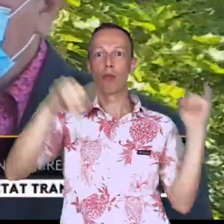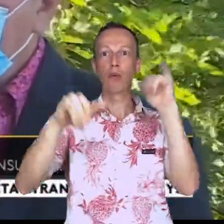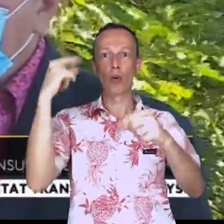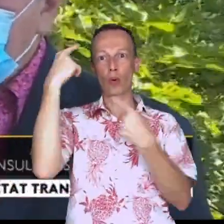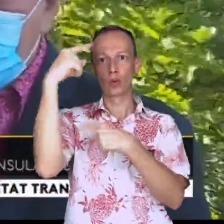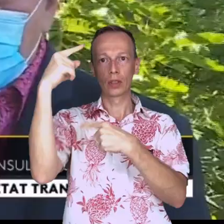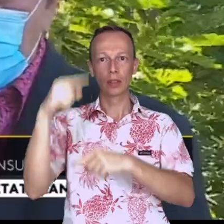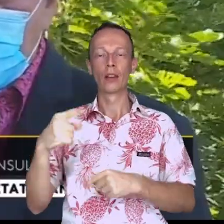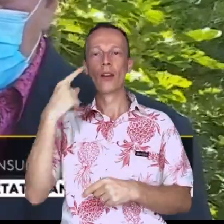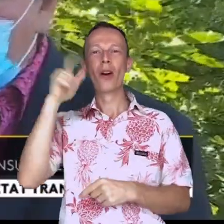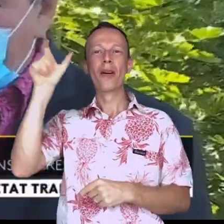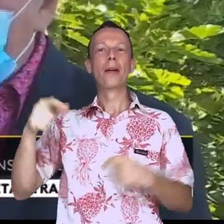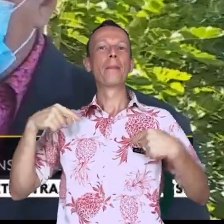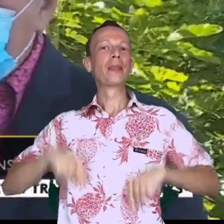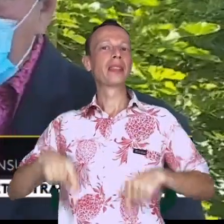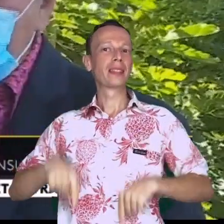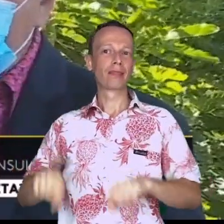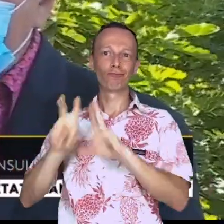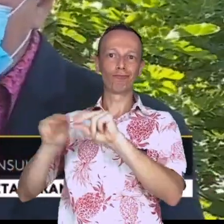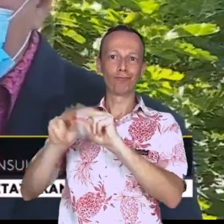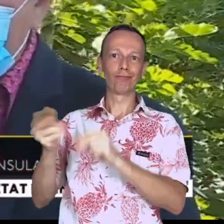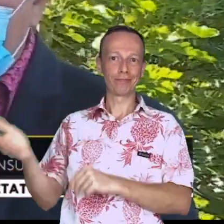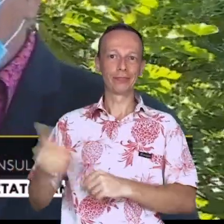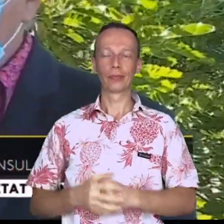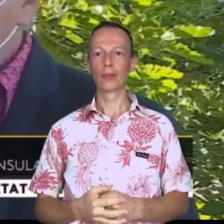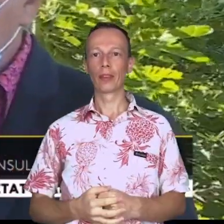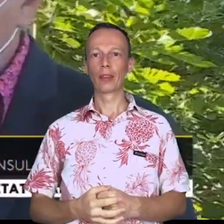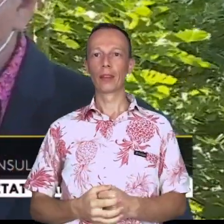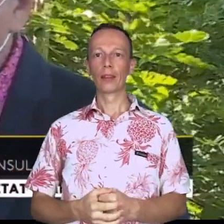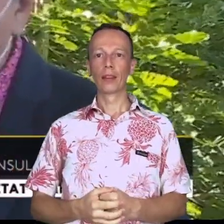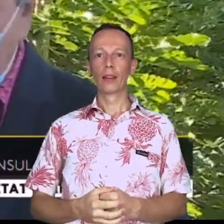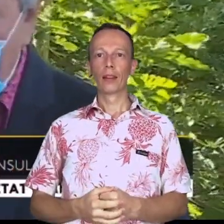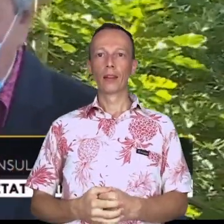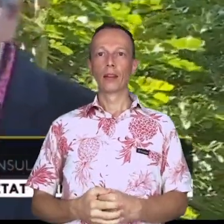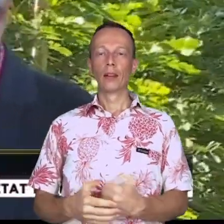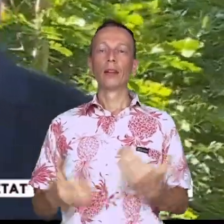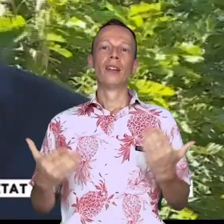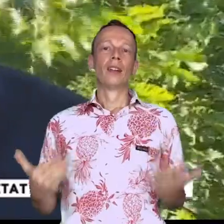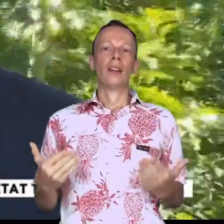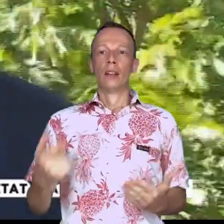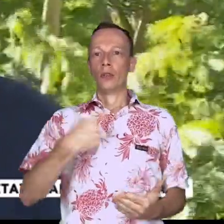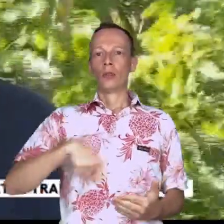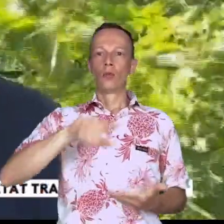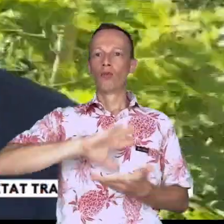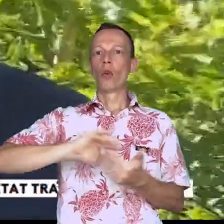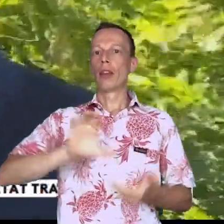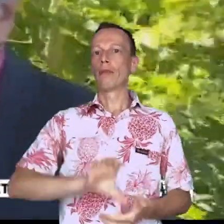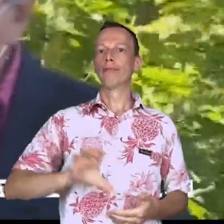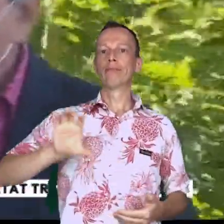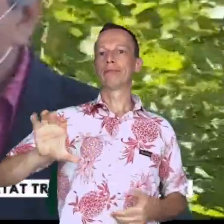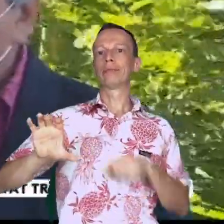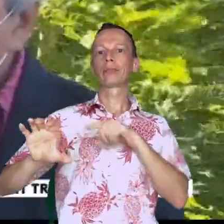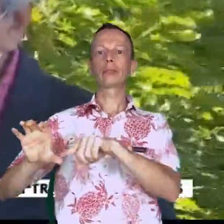d'ouverture de nos archipels sur l'international. On ne peut plus continuer à tout concentrer sur l'île